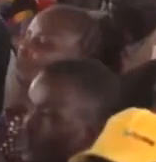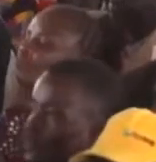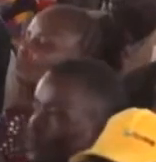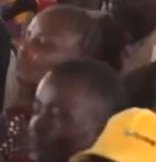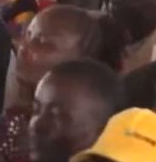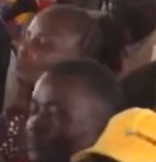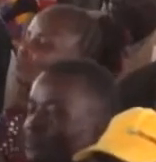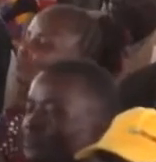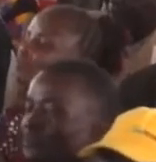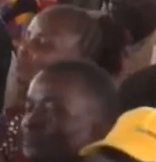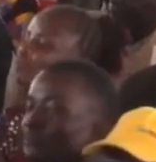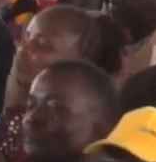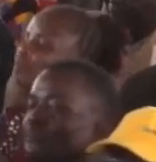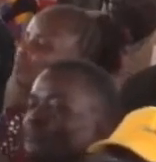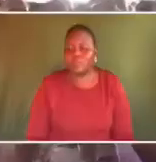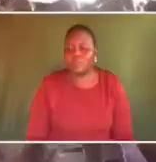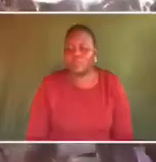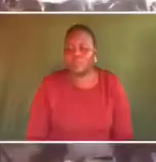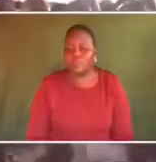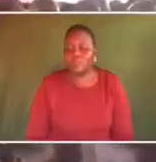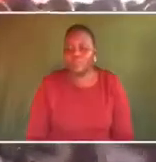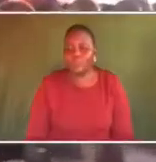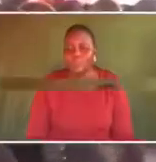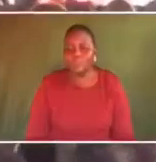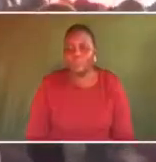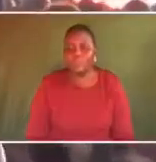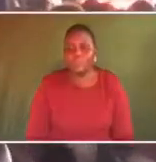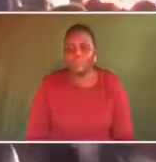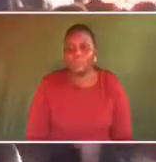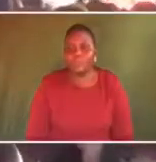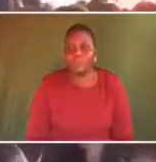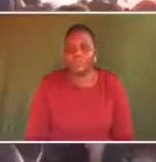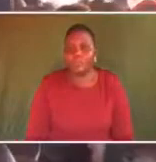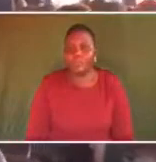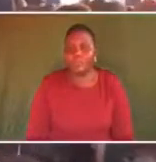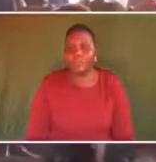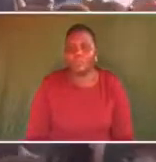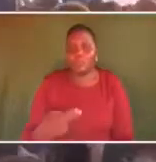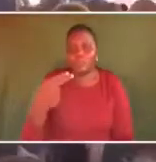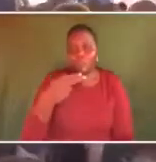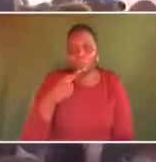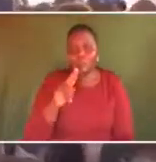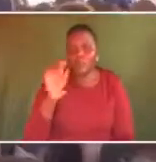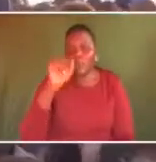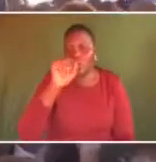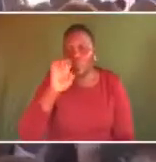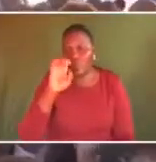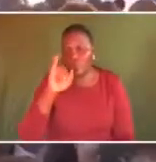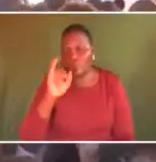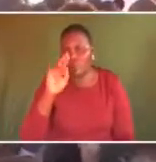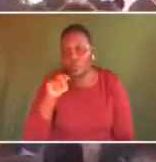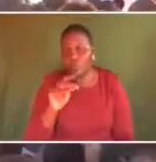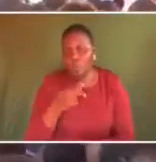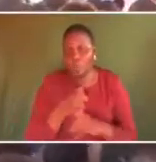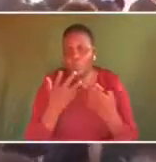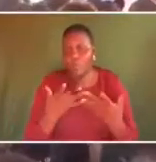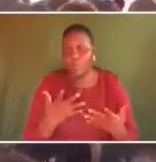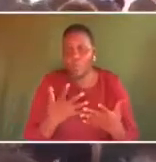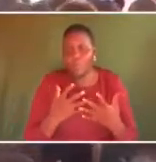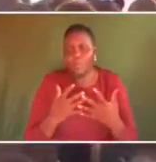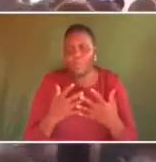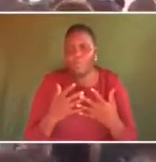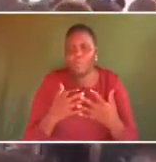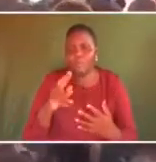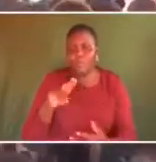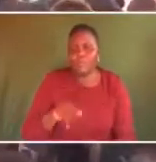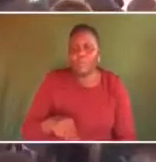Tongo yo na introduce wa mwisho huyu mheshimiwa Hussein. Yes. Yes. Kutoka kule mwisho